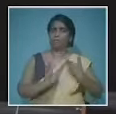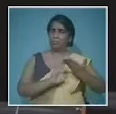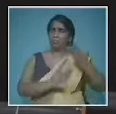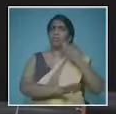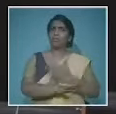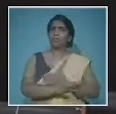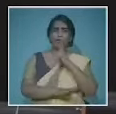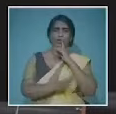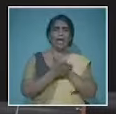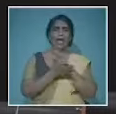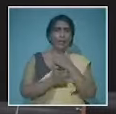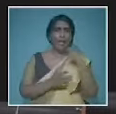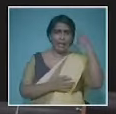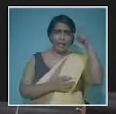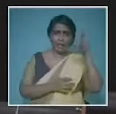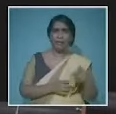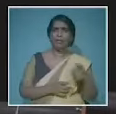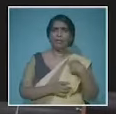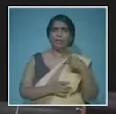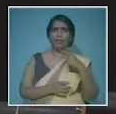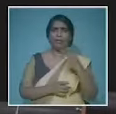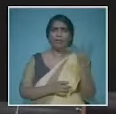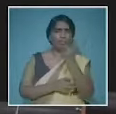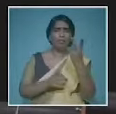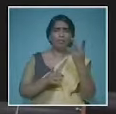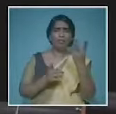කිව්ව හිරුනිකා ප්‍රේමචන්ද්‍ර මන් දැන් කැමති දෙන්නම